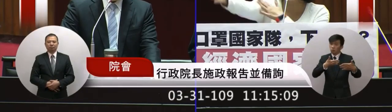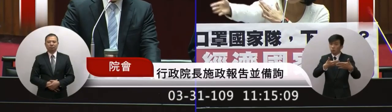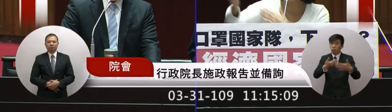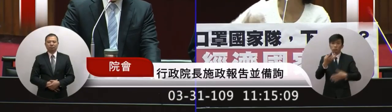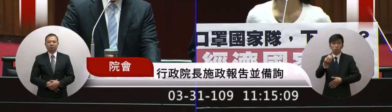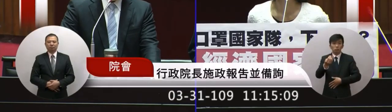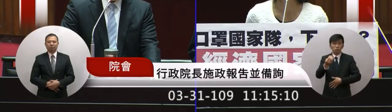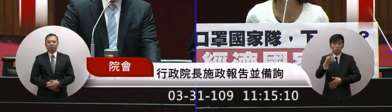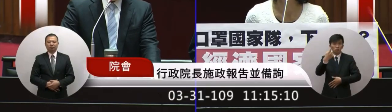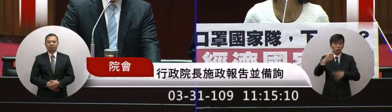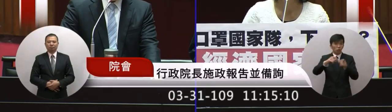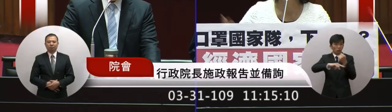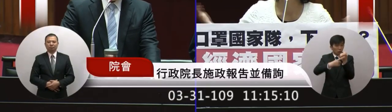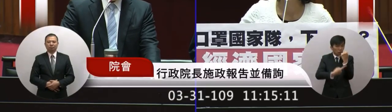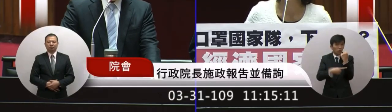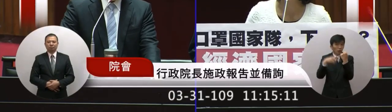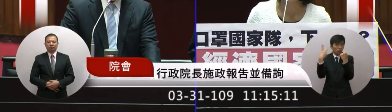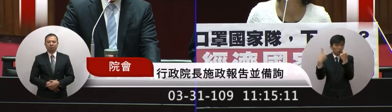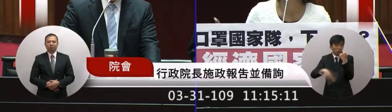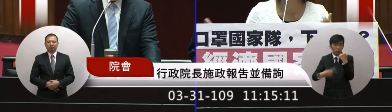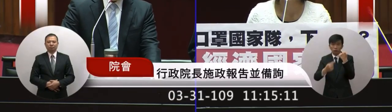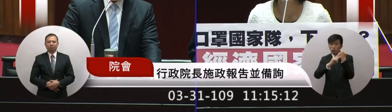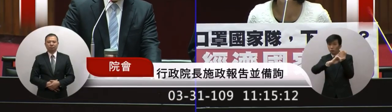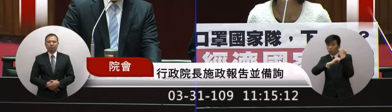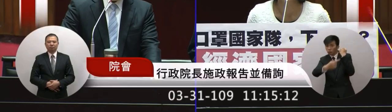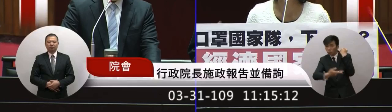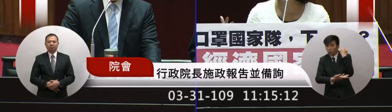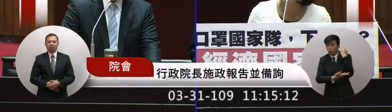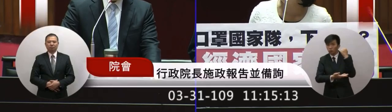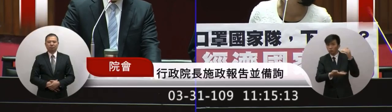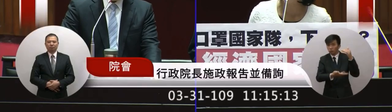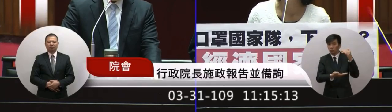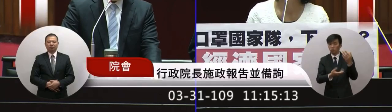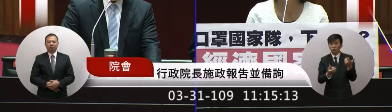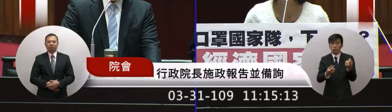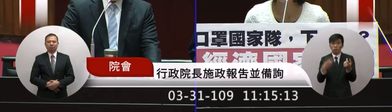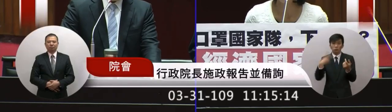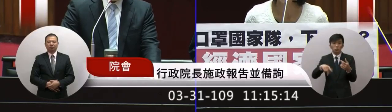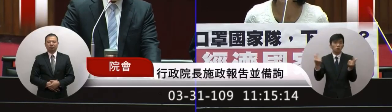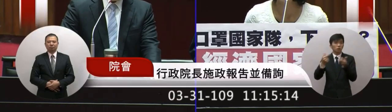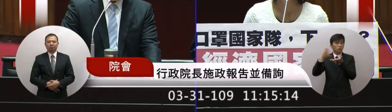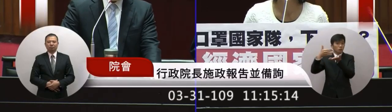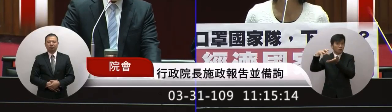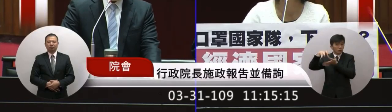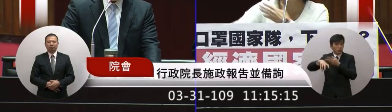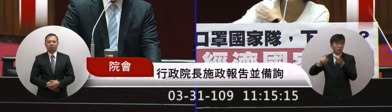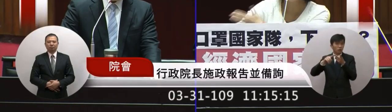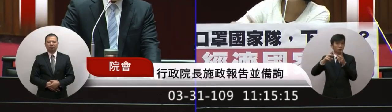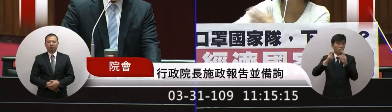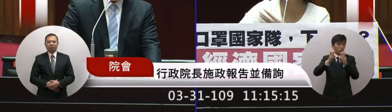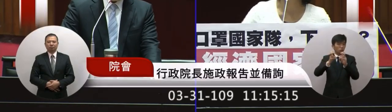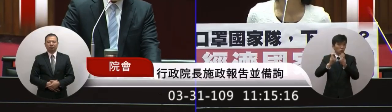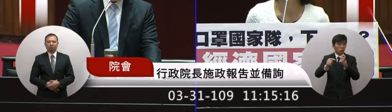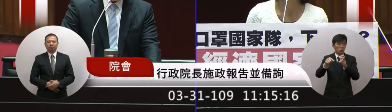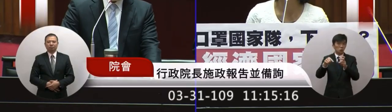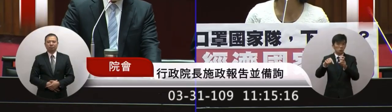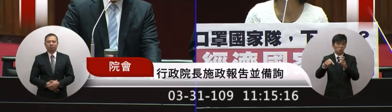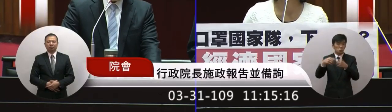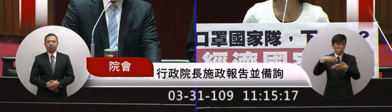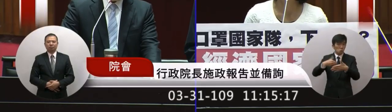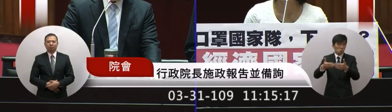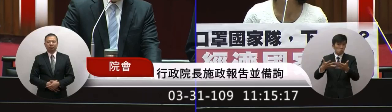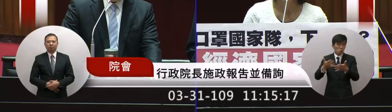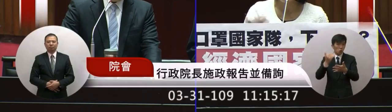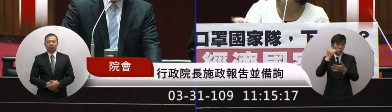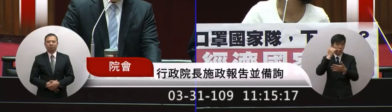来讲的一个手臂之间？然后什么样的场合、什么样的地方，比如我们吃饭啦、搭捷运啦，这个社交距离如果没有办法